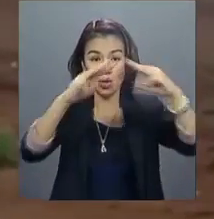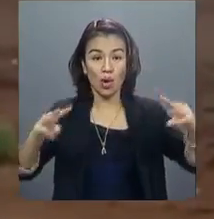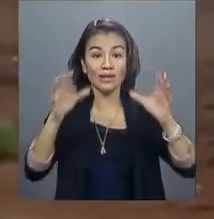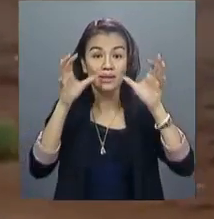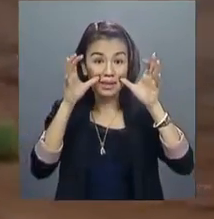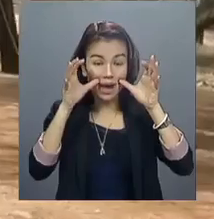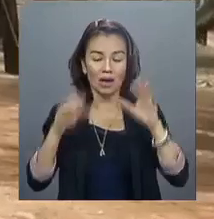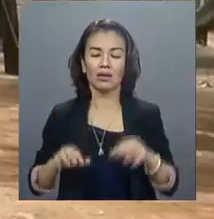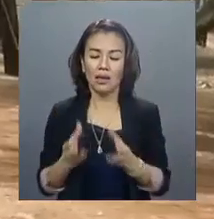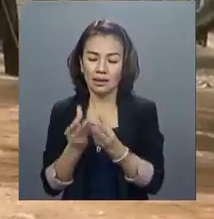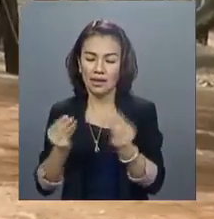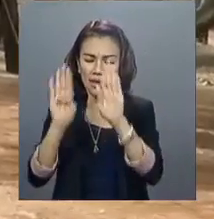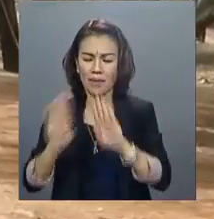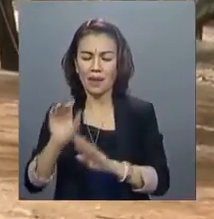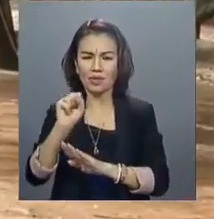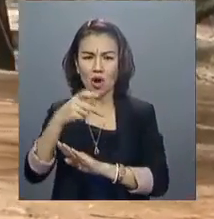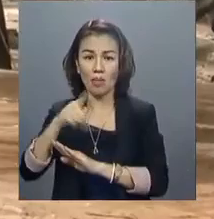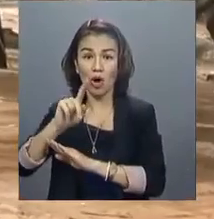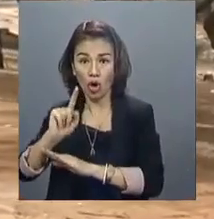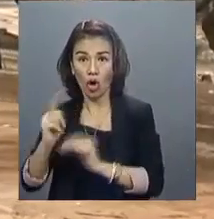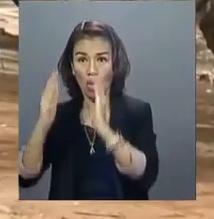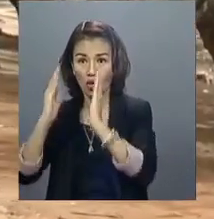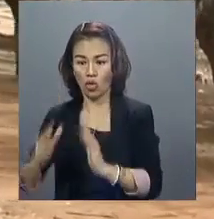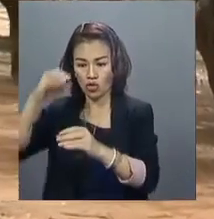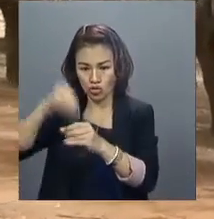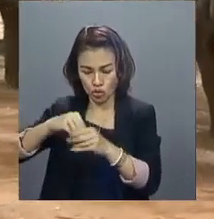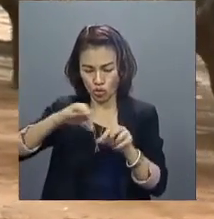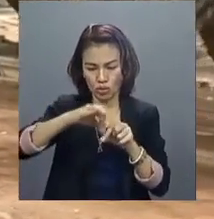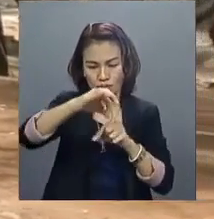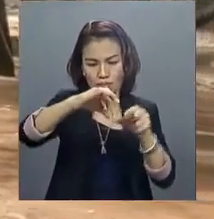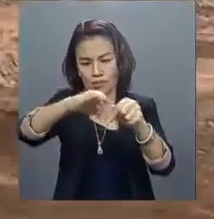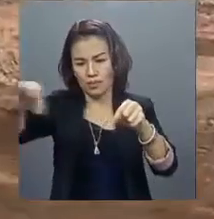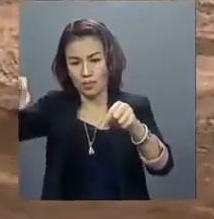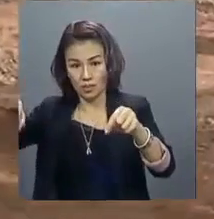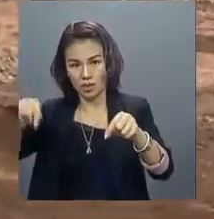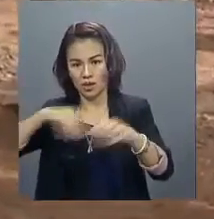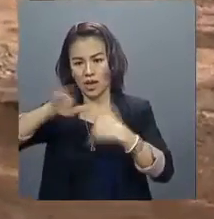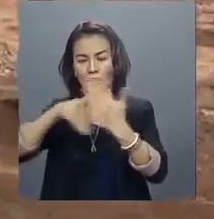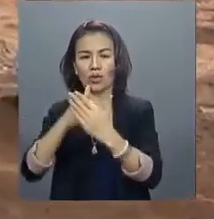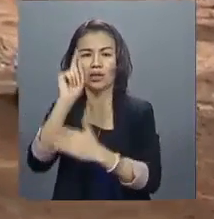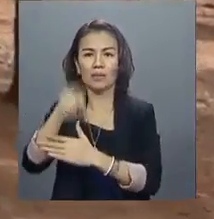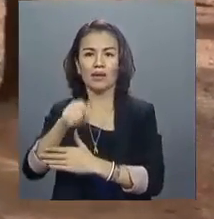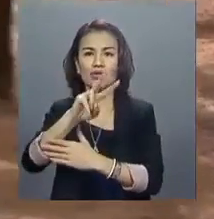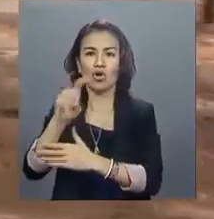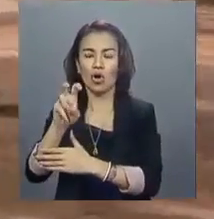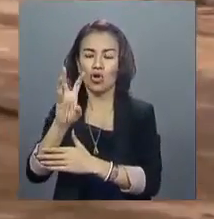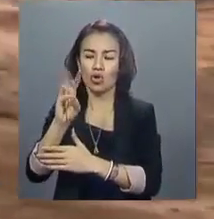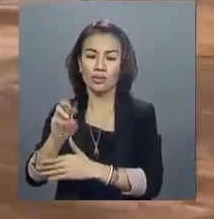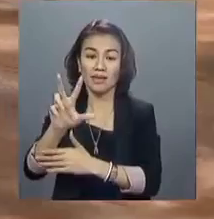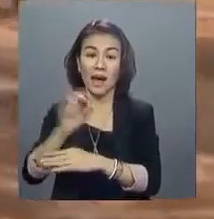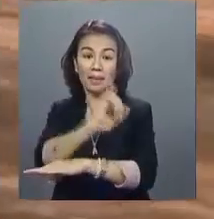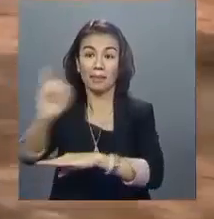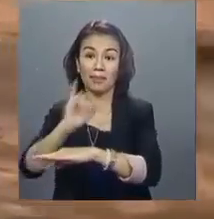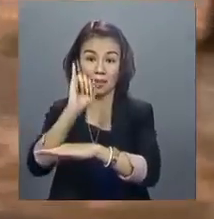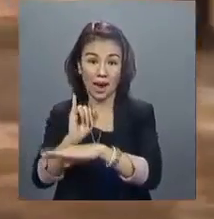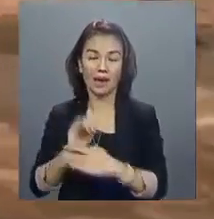ก.แต่ว่ามีกลุ่มบุคคลเข้าไปจับจองแล้วก็ล้อมรั้วเอาไว้เป็นพื้นที่รวม 1,263 ไร่นั้นนายวั